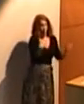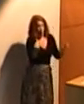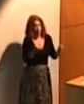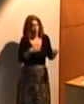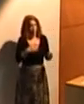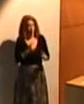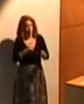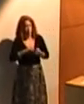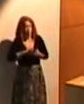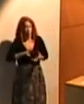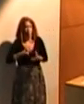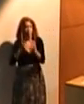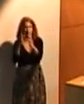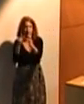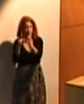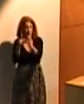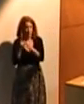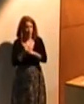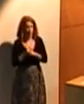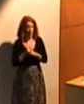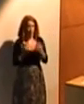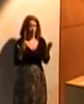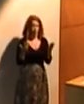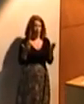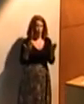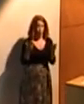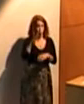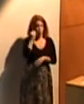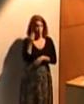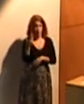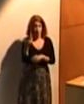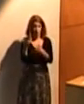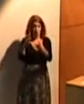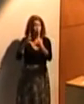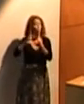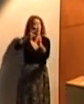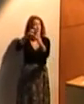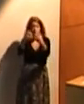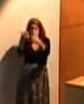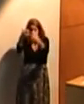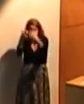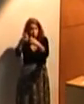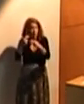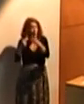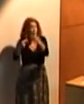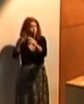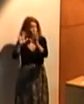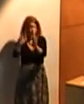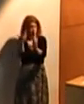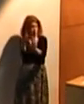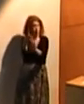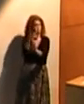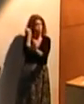finalement si je me dis que lui même n'est que complexité ensemble de jeu de lego et si je dis